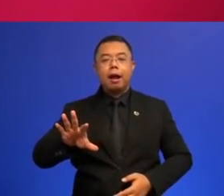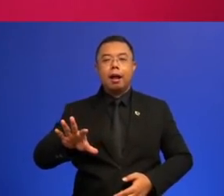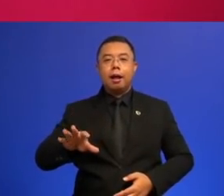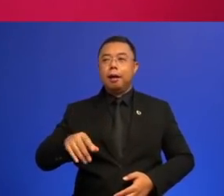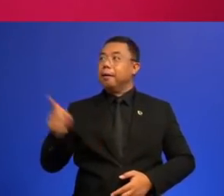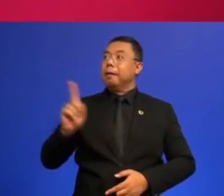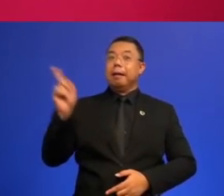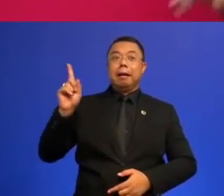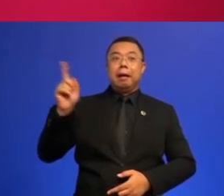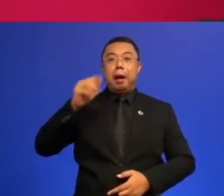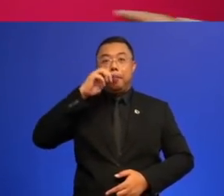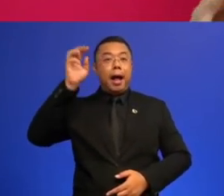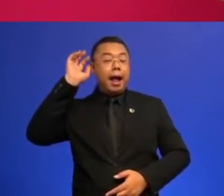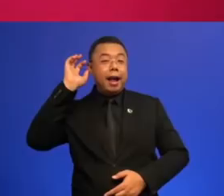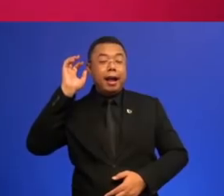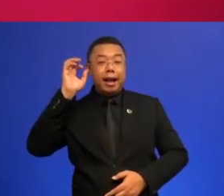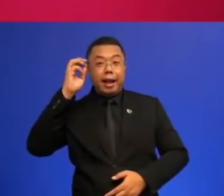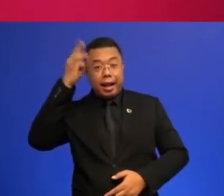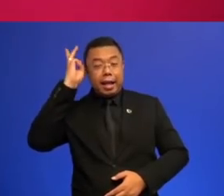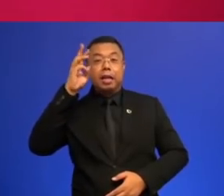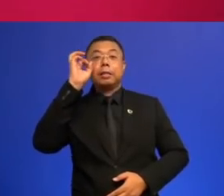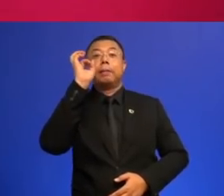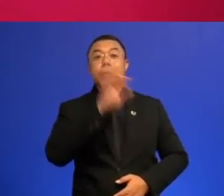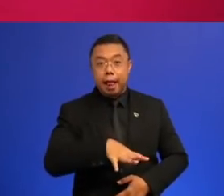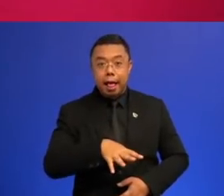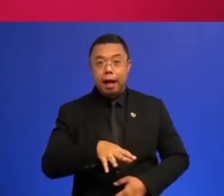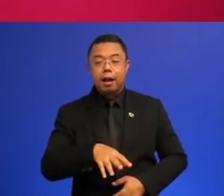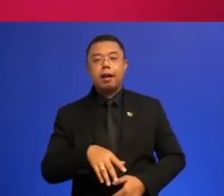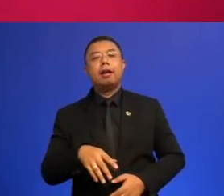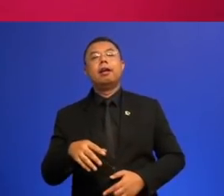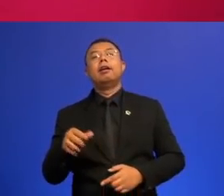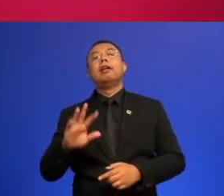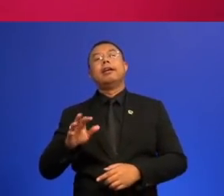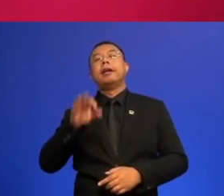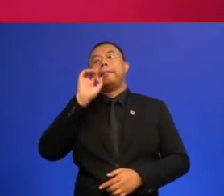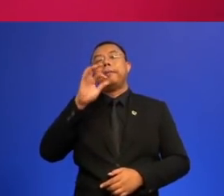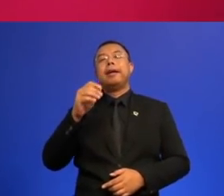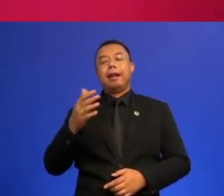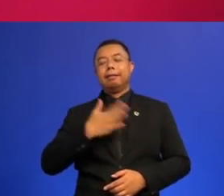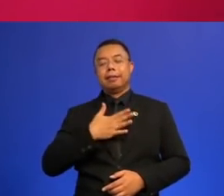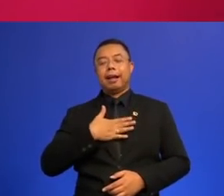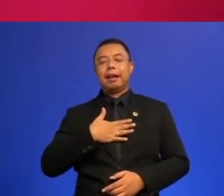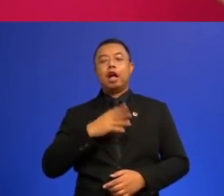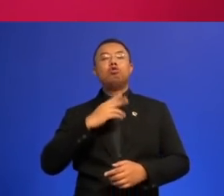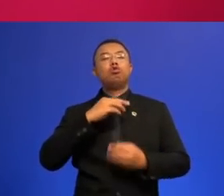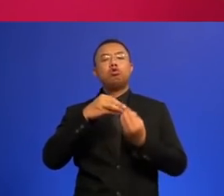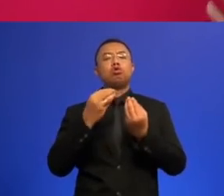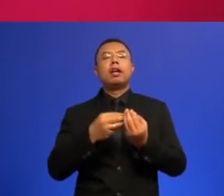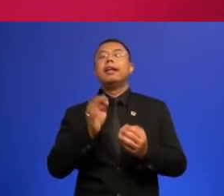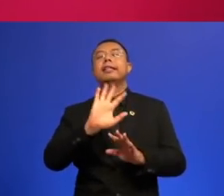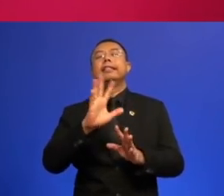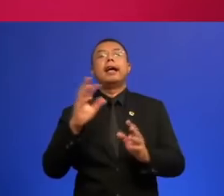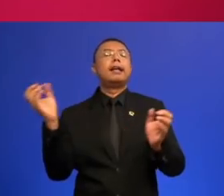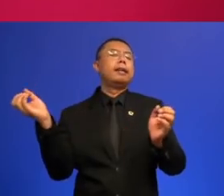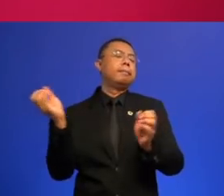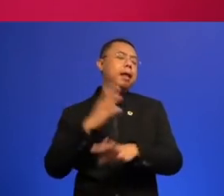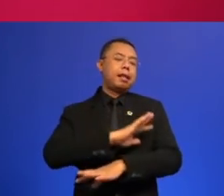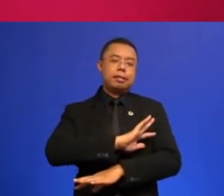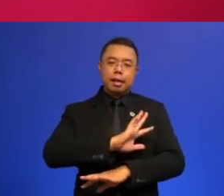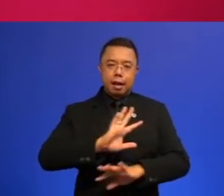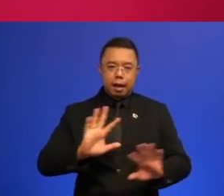Mam, kata Pak Eras. Mamanya pun juga dilabrak. Pakai khotbah kata Pak Eras. Jangan ditanggapi yang